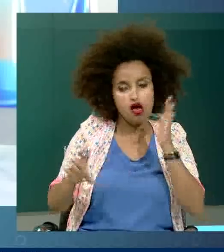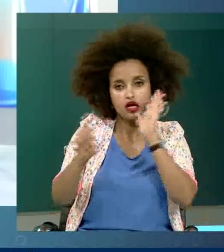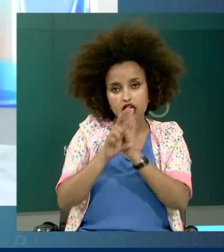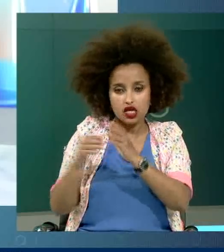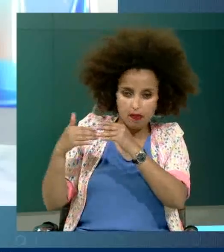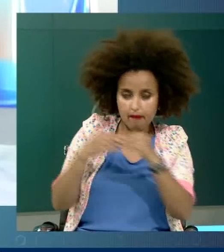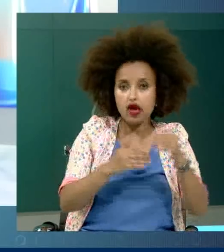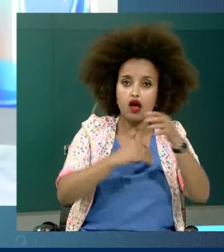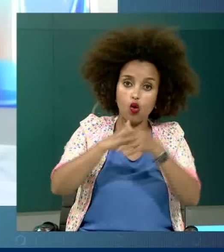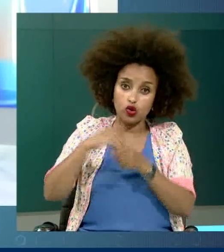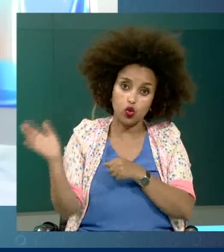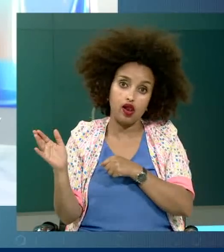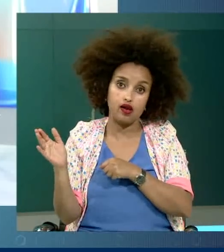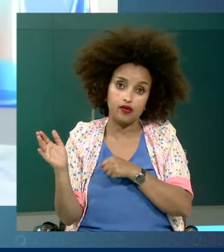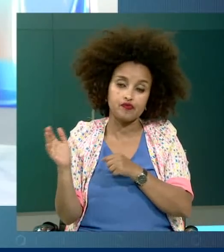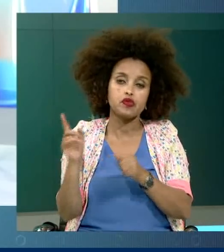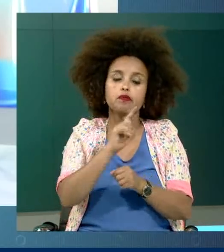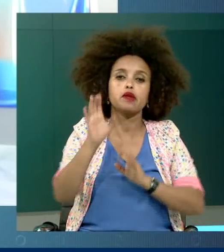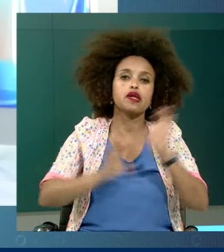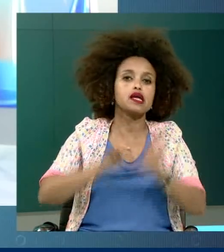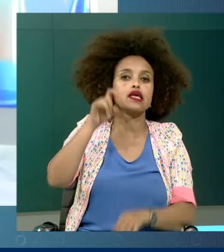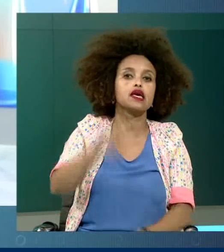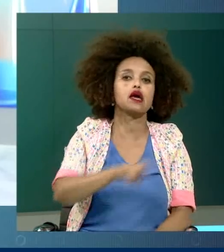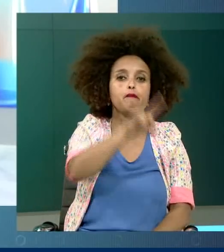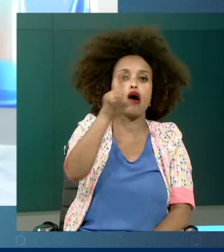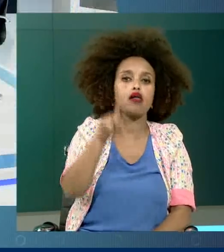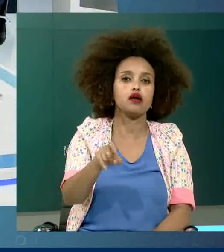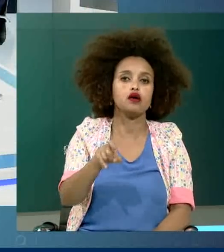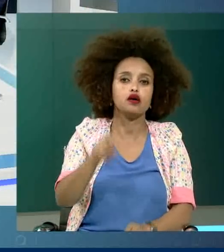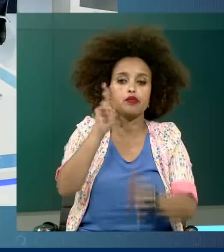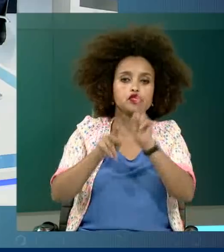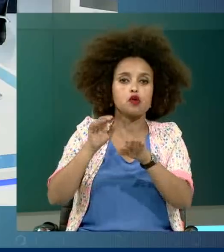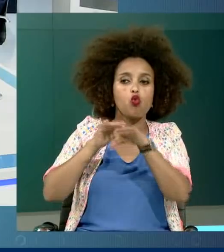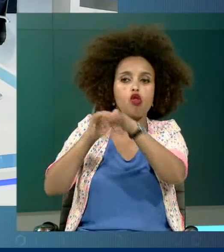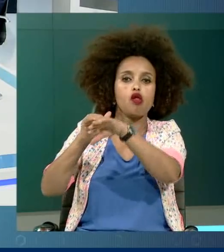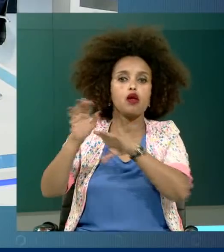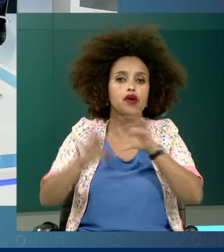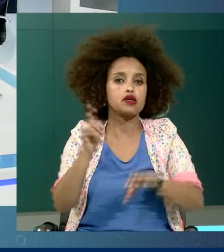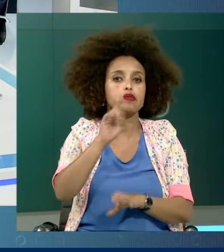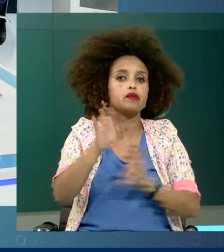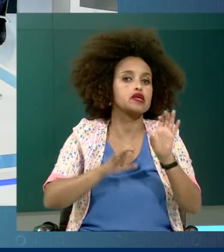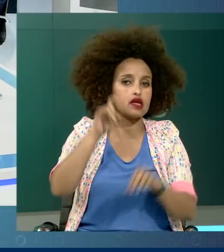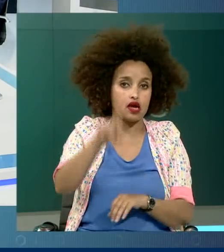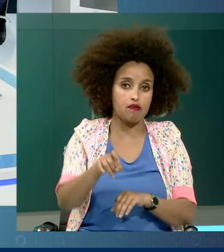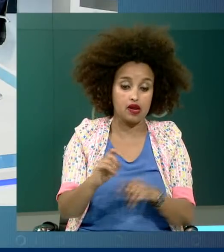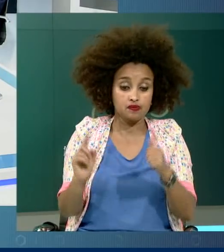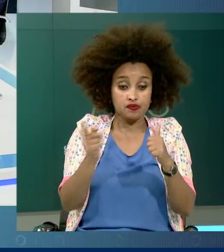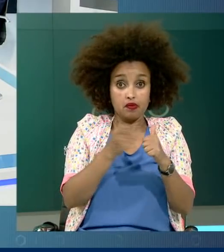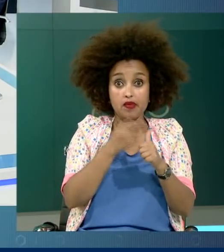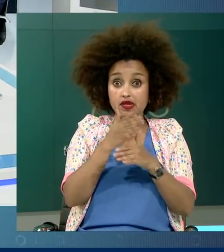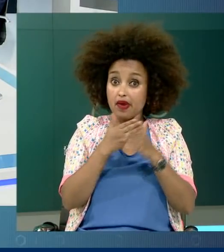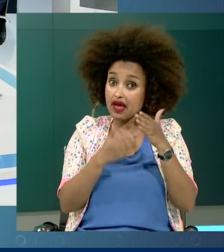ድረስ ደርሰዋልና እንደው ምንድን ነው መደረግ ያለበት? ይህን ለማንቃት ትያለሽ? አዎ፣ በመጀመሪያ ደረጃ